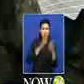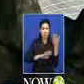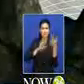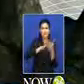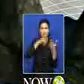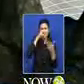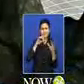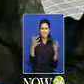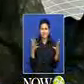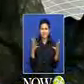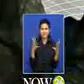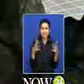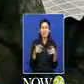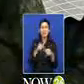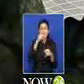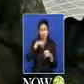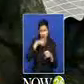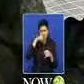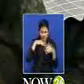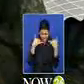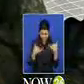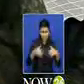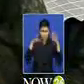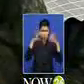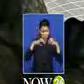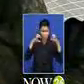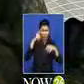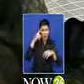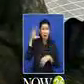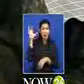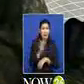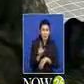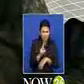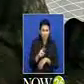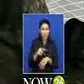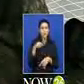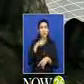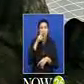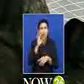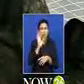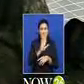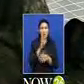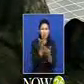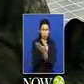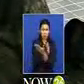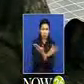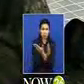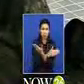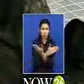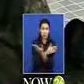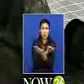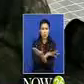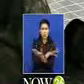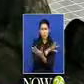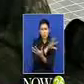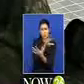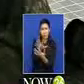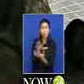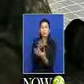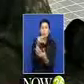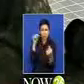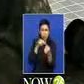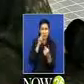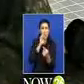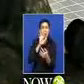ทยนะครับเพราะว่าฝนที่ตกในประเทศไทยจำนวนมากในช่วงนี้ครับเป็นฝนที่เกิดจากมรสุมทางด้านตะวันตกเฉียงใต้พัดเข้าสู่หย่อมความกดอากาศต่ำ